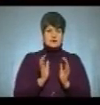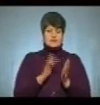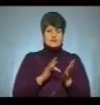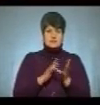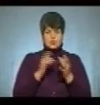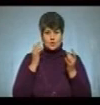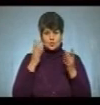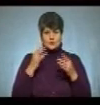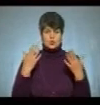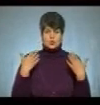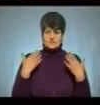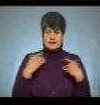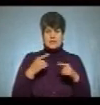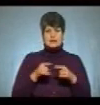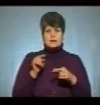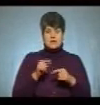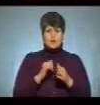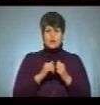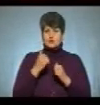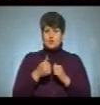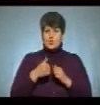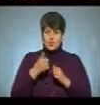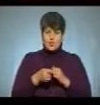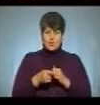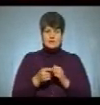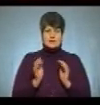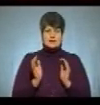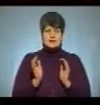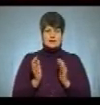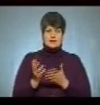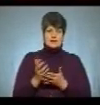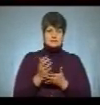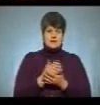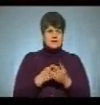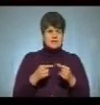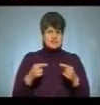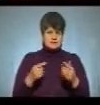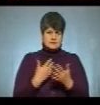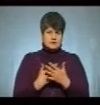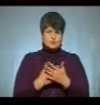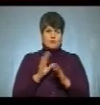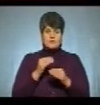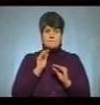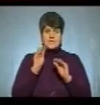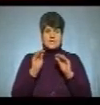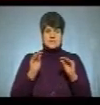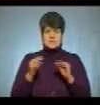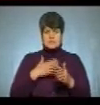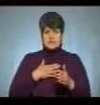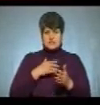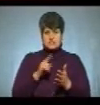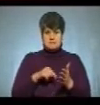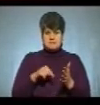і дозвілля. Таким чином ми кожного року назберемо різдвяних різних символів, щоб потім прикрасити наше місто,